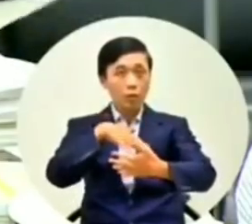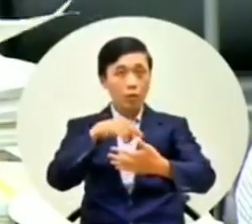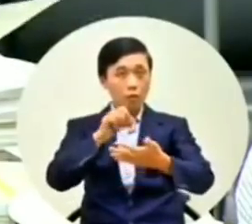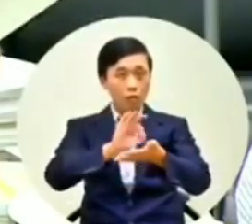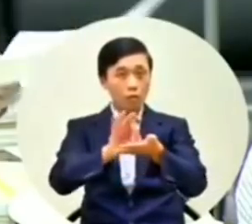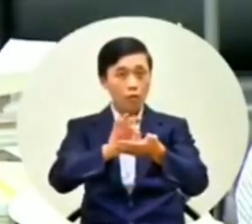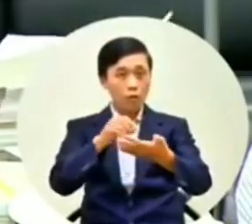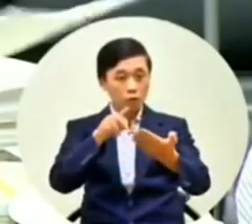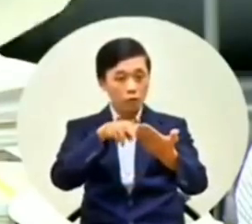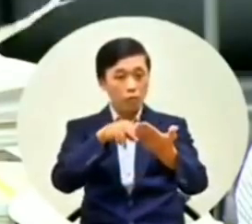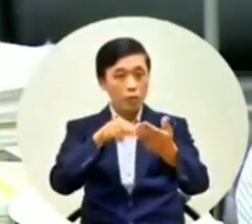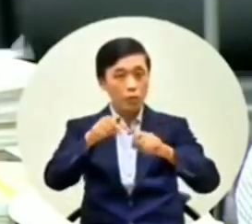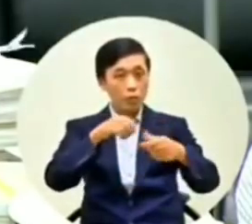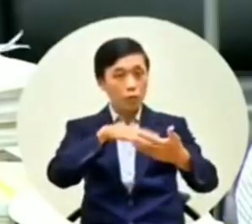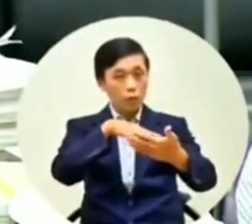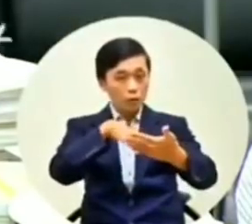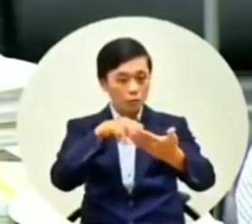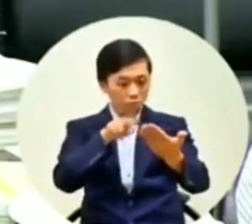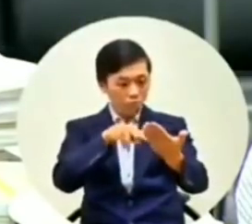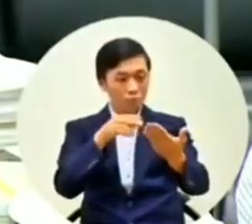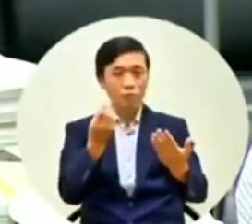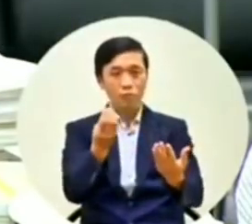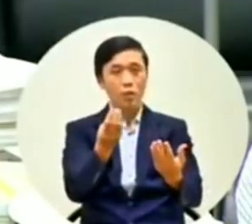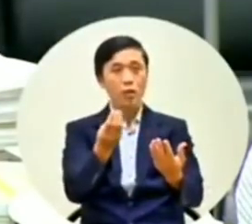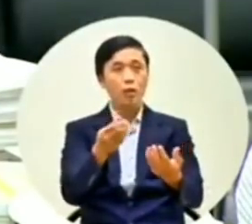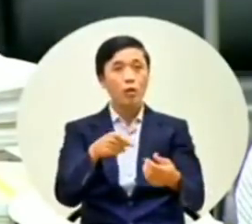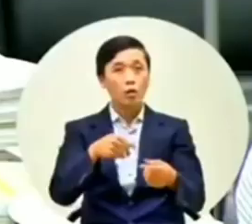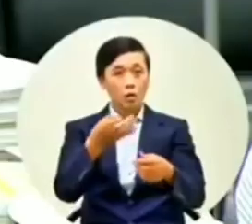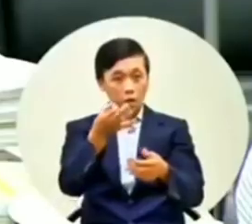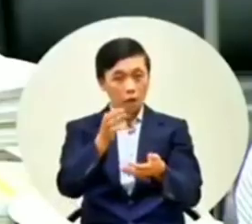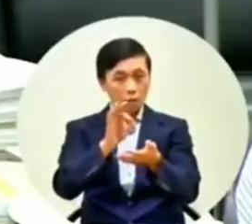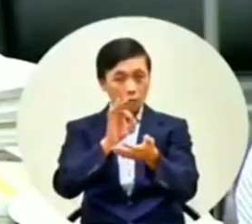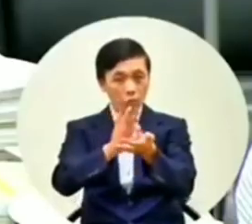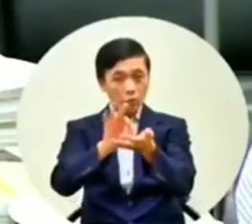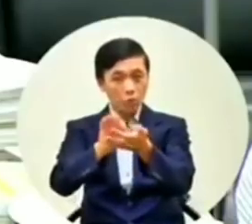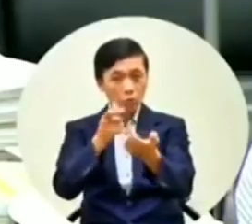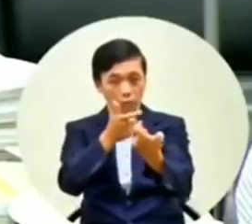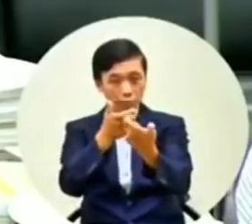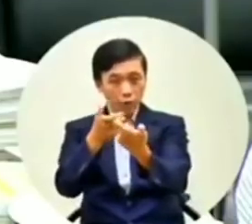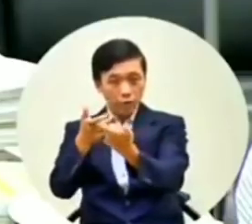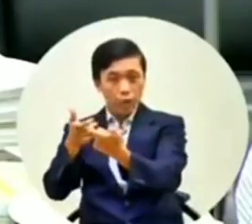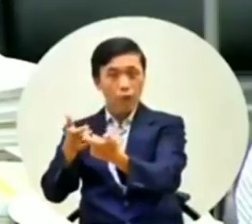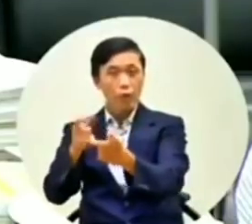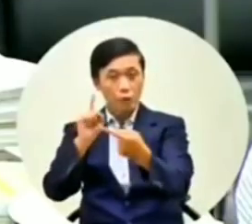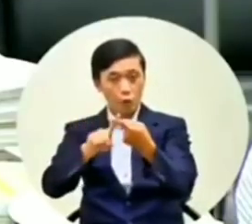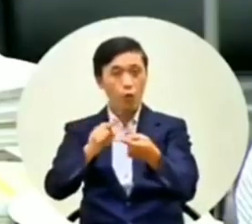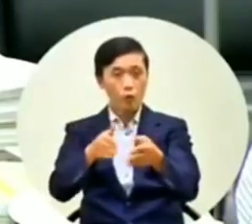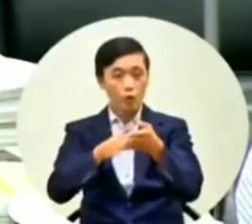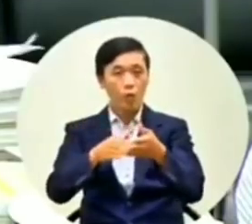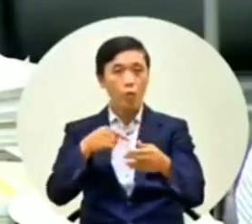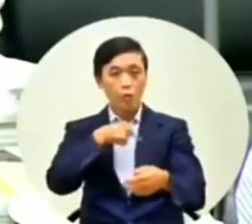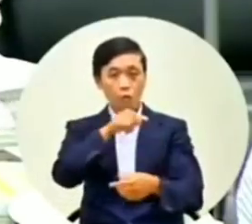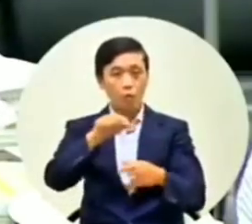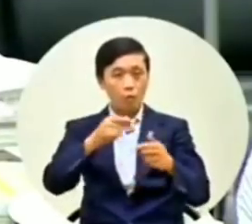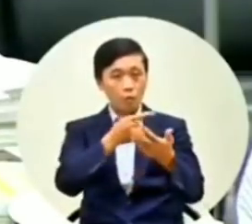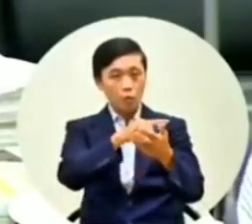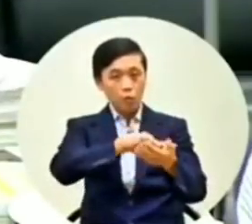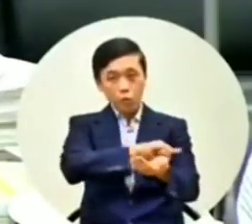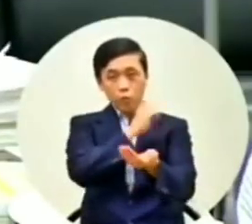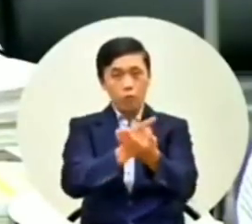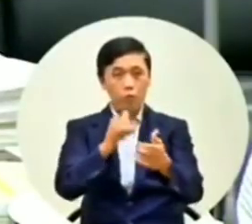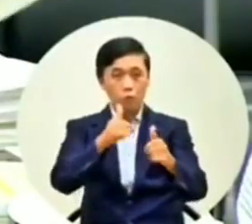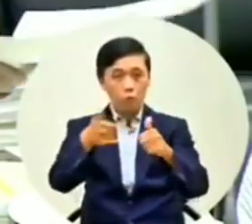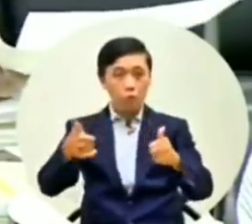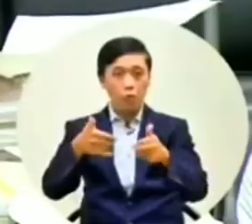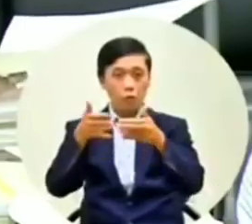的一个开源节流的方式？所以我刚刚讲了，钱要花在刀口上，我们所有的议员呢，都要顾